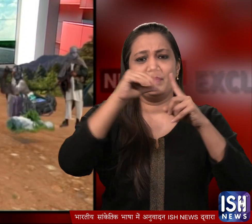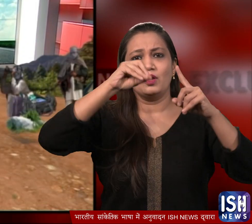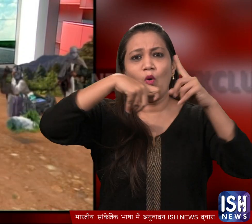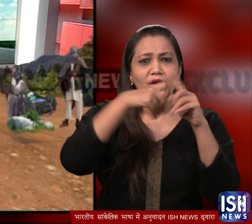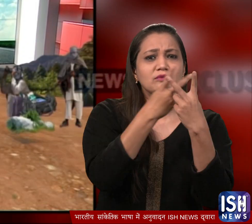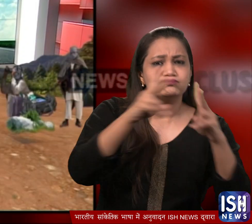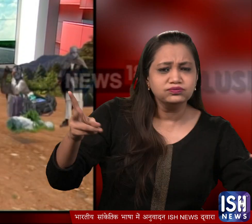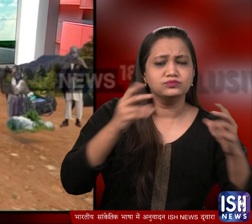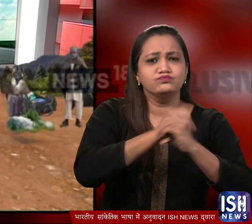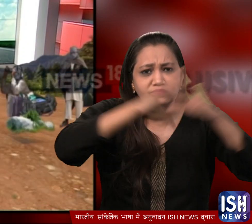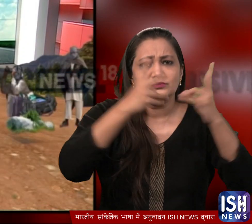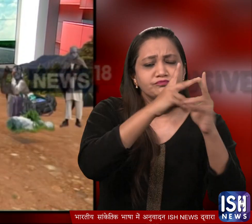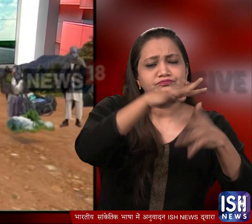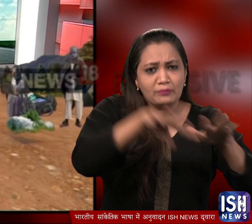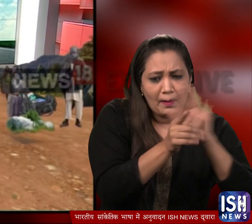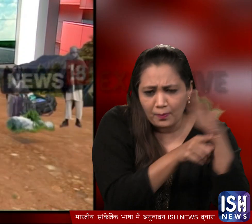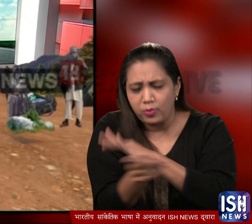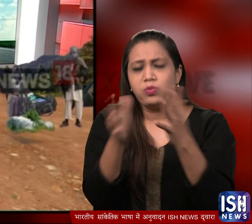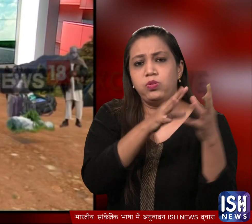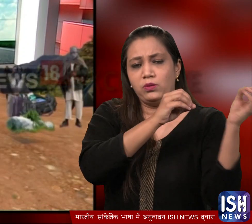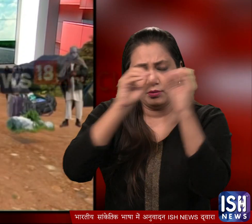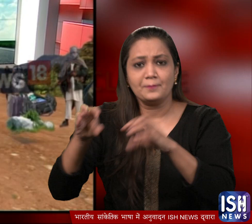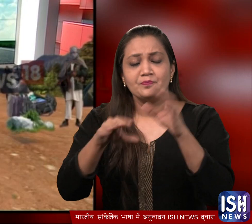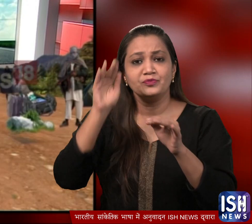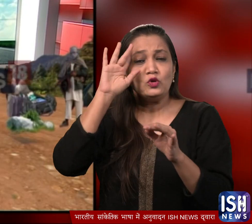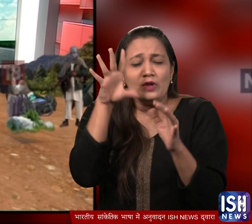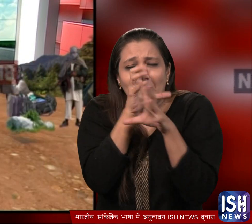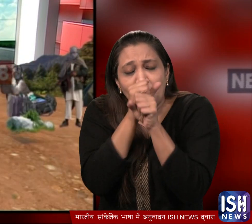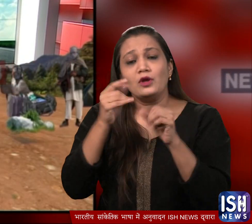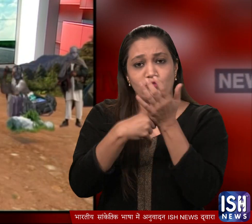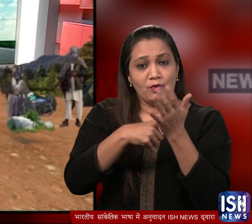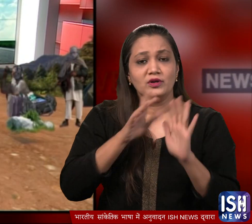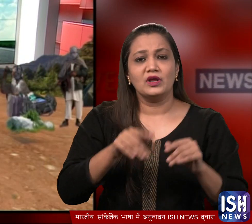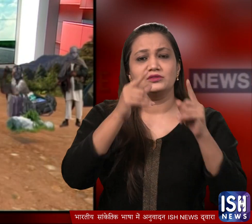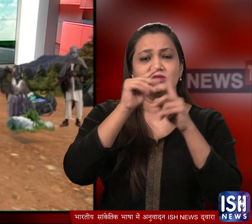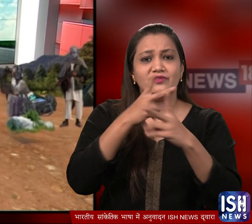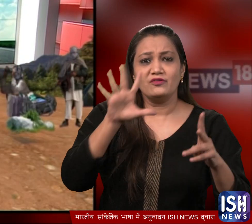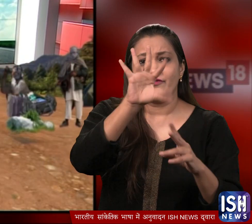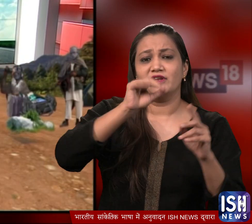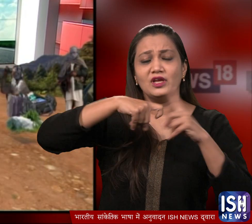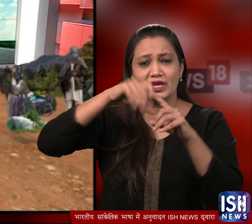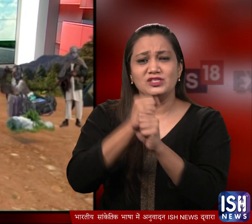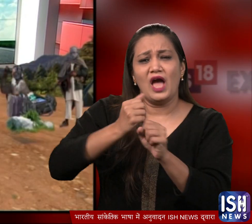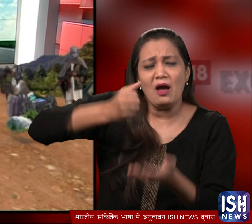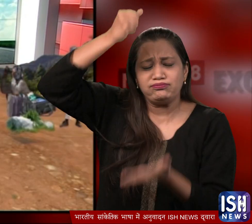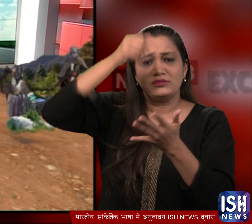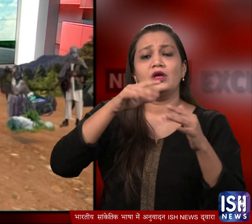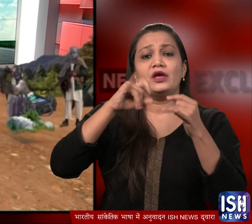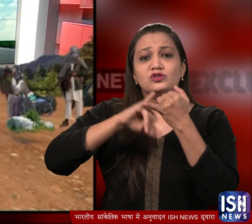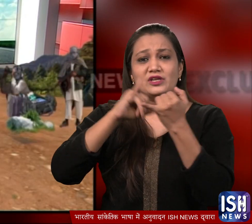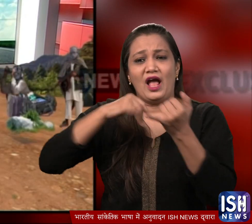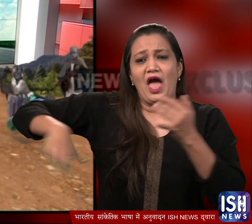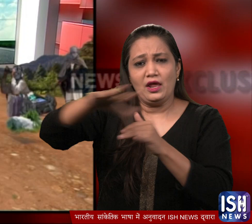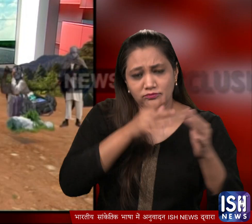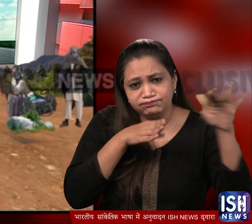से बड़ी मात्रा में विस्फोटक लाने की फिराक में। खुफिया रिपोर्ट के मुताबिक आतंकी पाकिस्तान से 50 किलो से ज्यादा विस्फोटक श्रीनगर लाने की